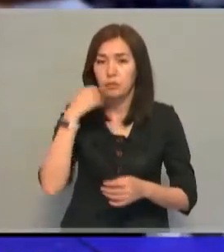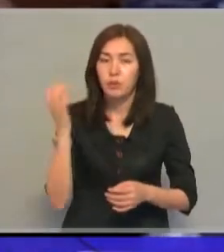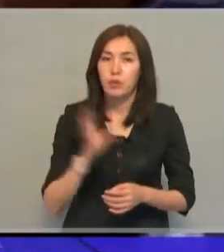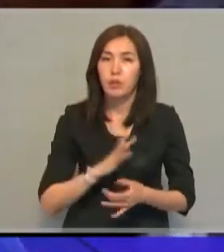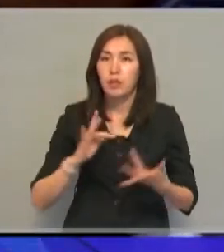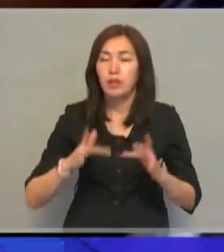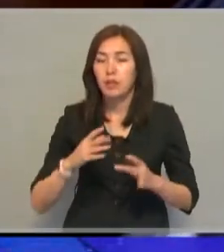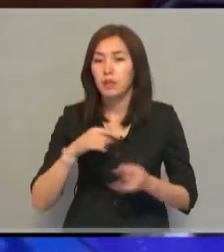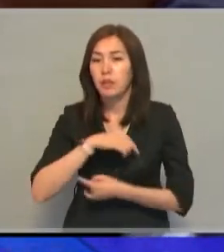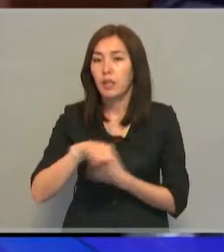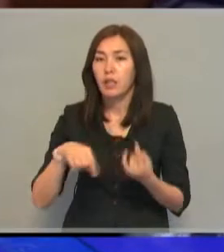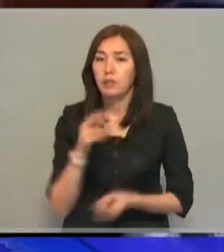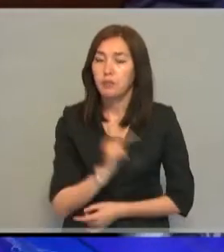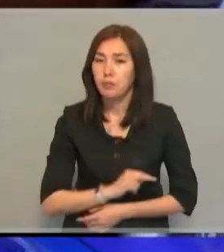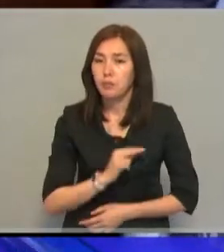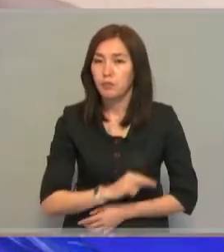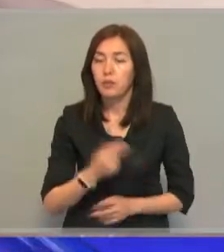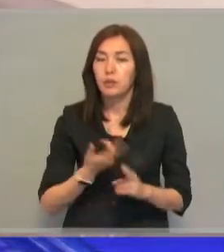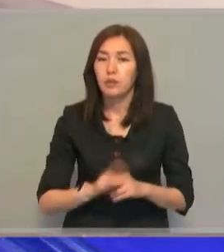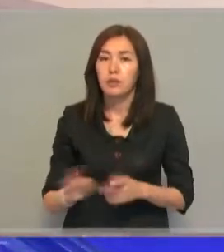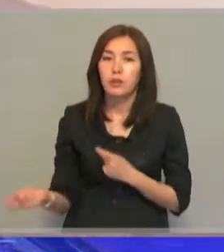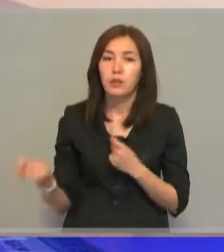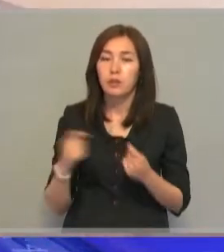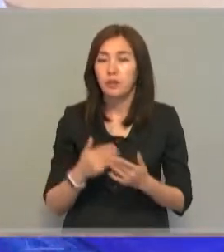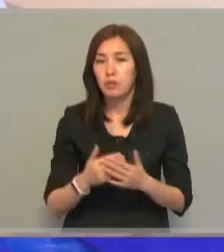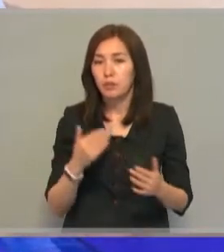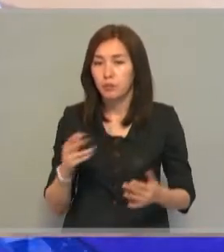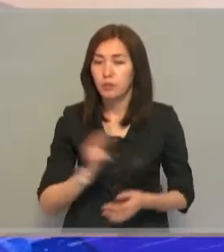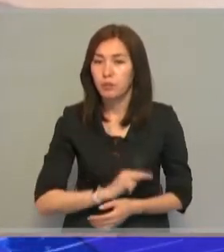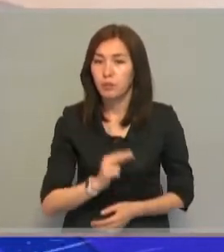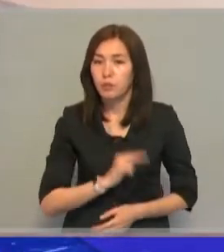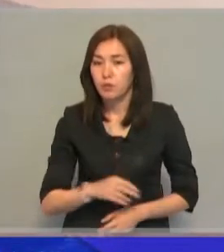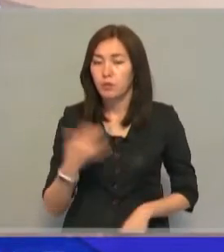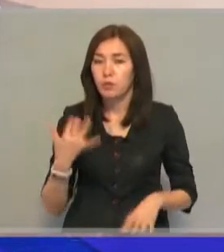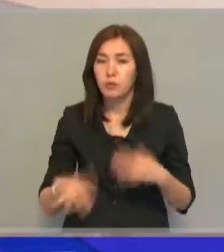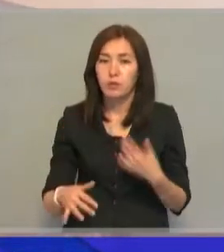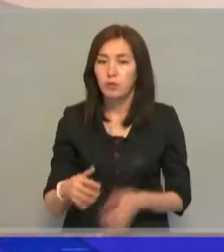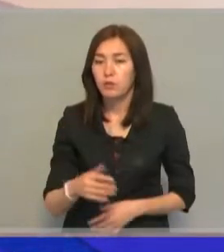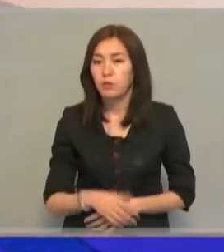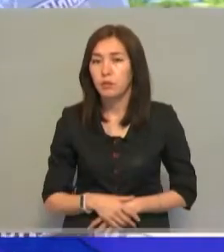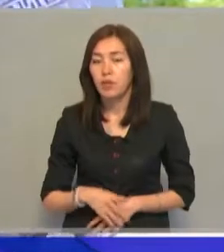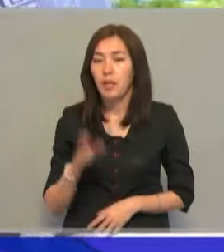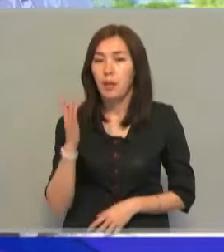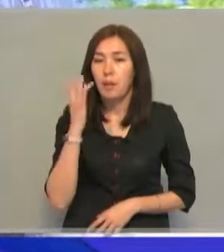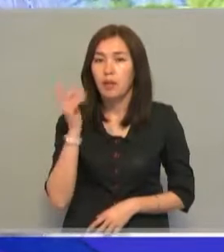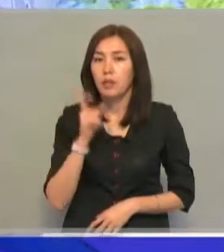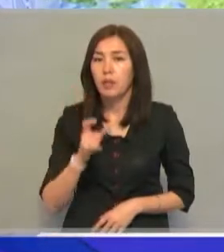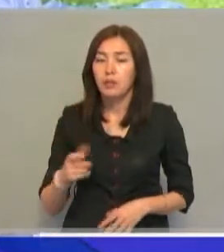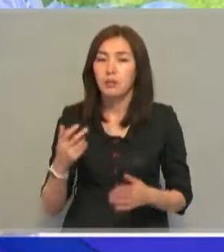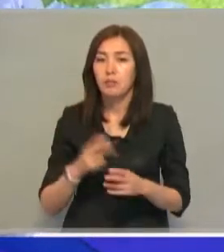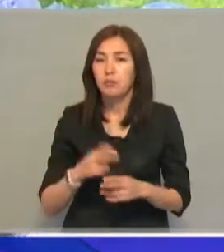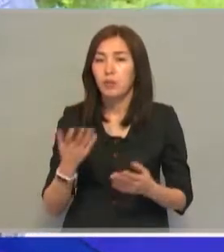жуықтапты. Интернет кәсіппен айналысатын келіншек осында көшіп келгелі бері жұмысымнан қол үзіп тұрақты тұтынушыларымды жоғалттым